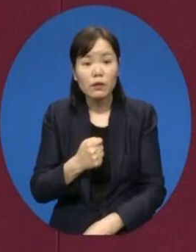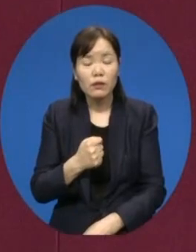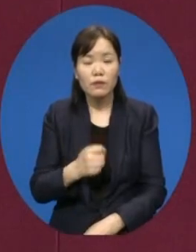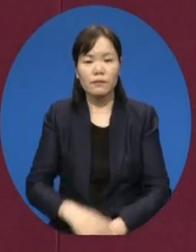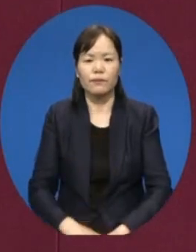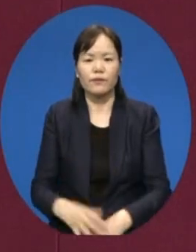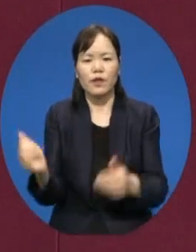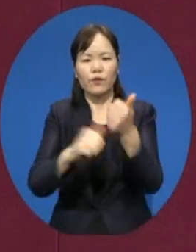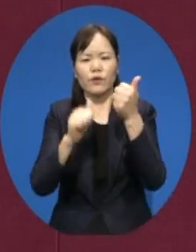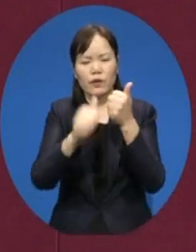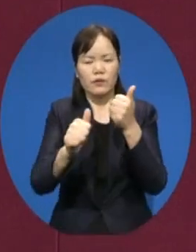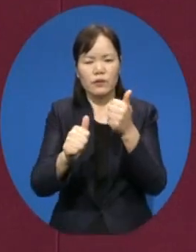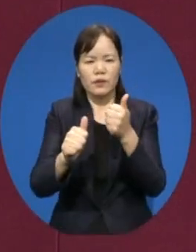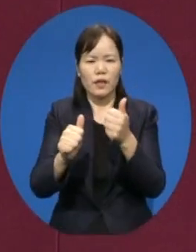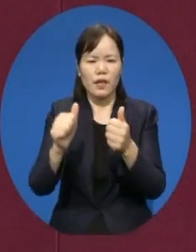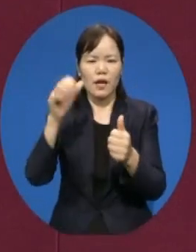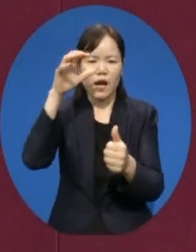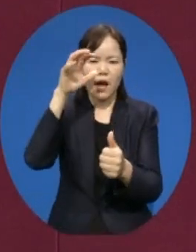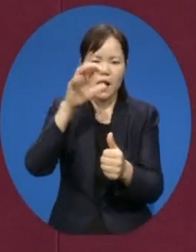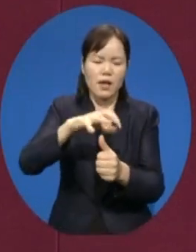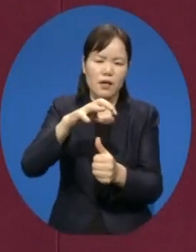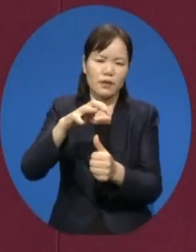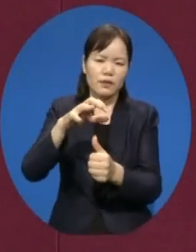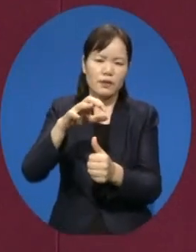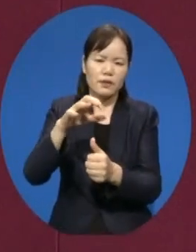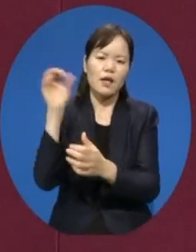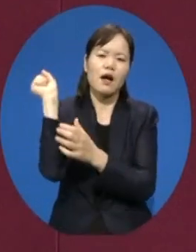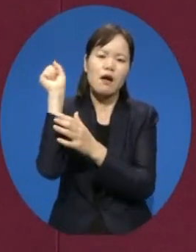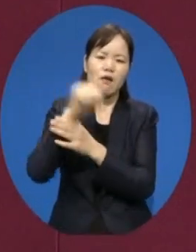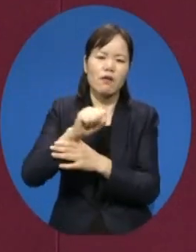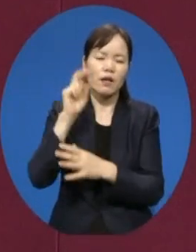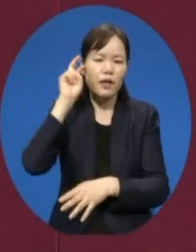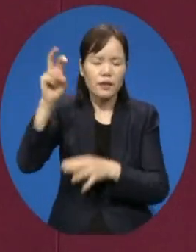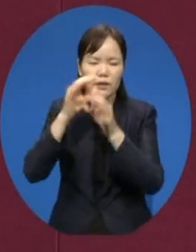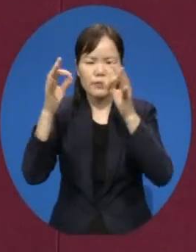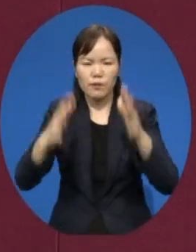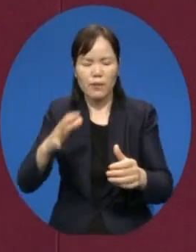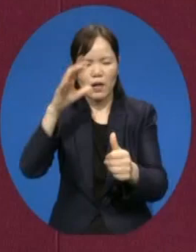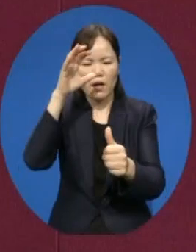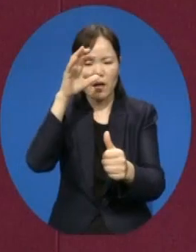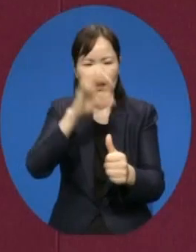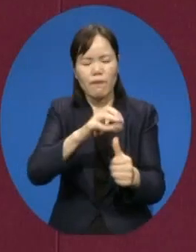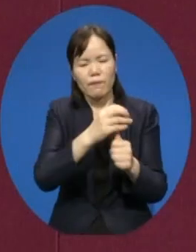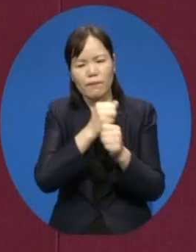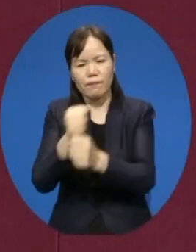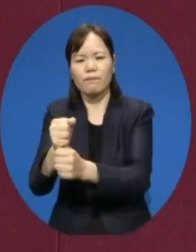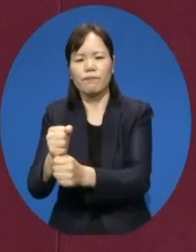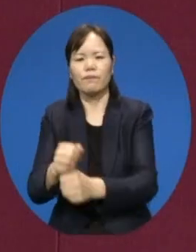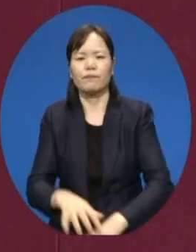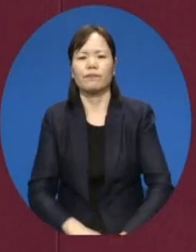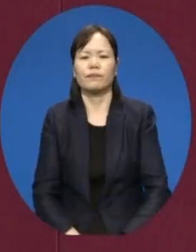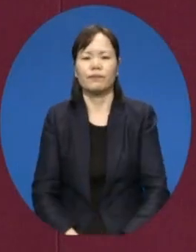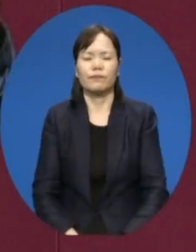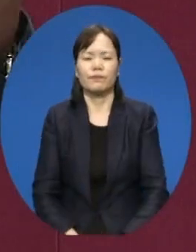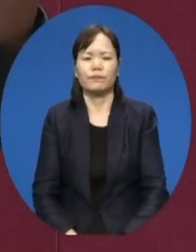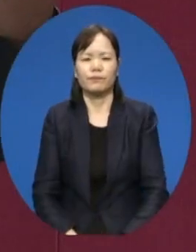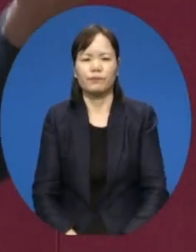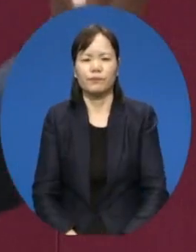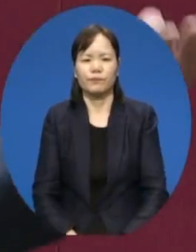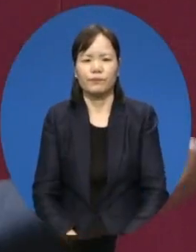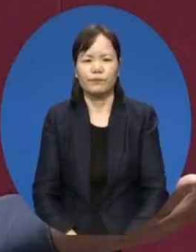민노총 위원장 영장 발부 20일 만에야 겨우겨우 구속 집행 이뤘다는 겁니다. 여기